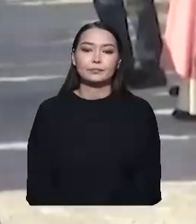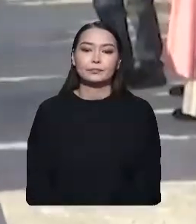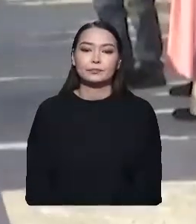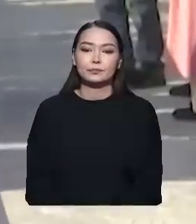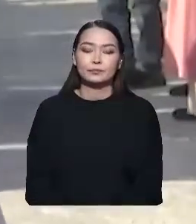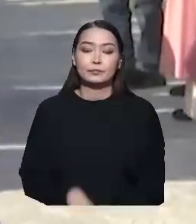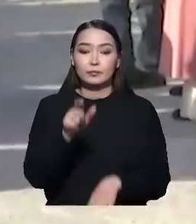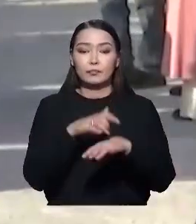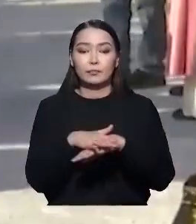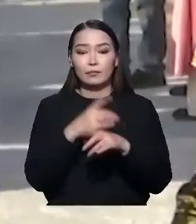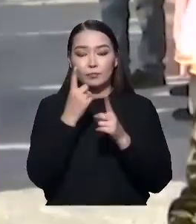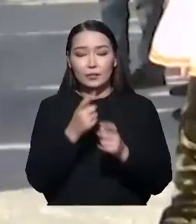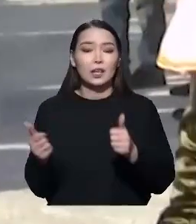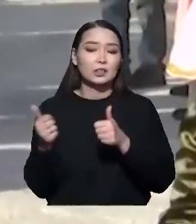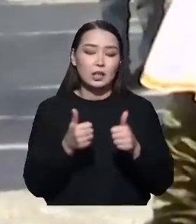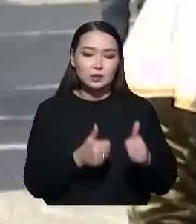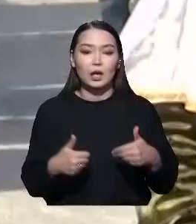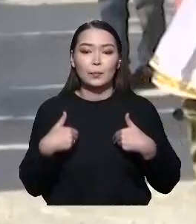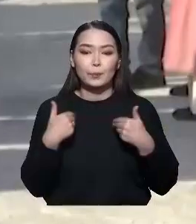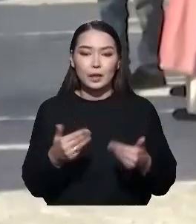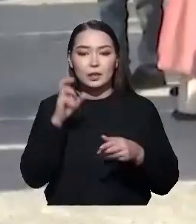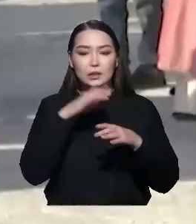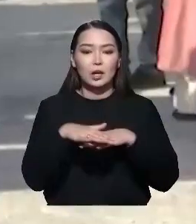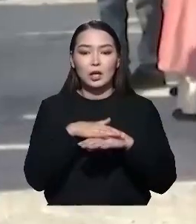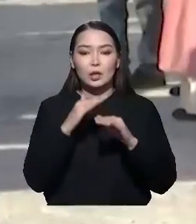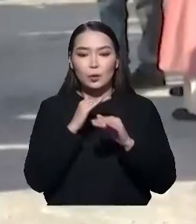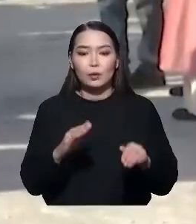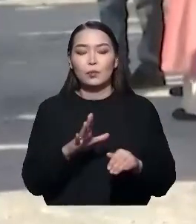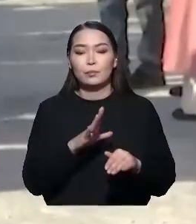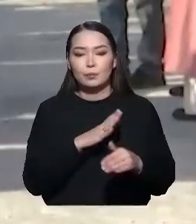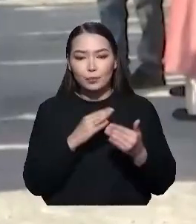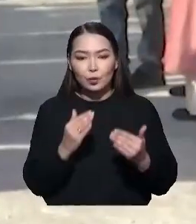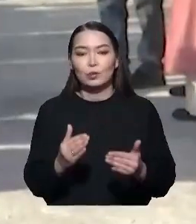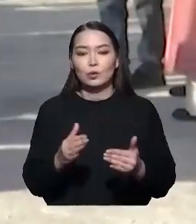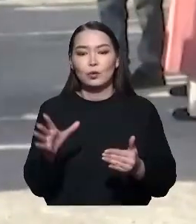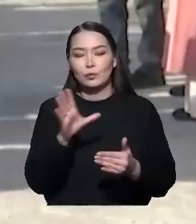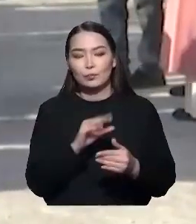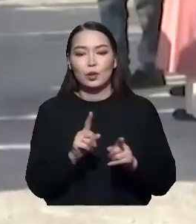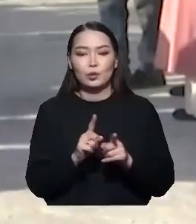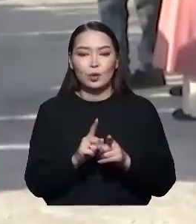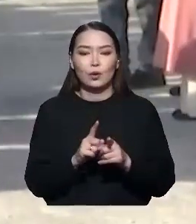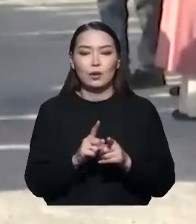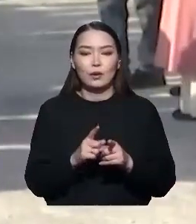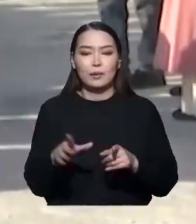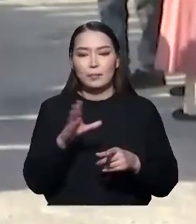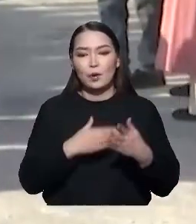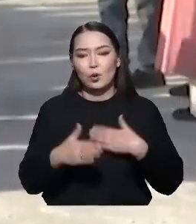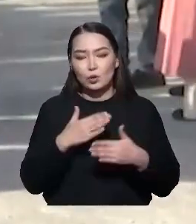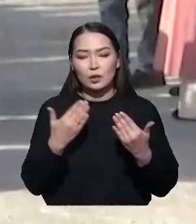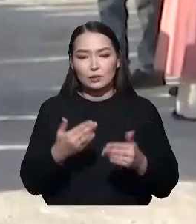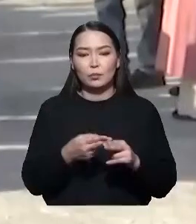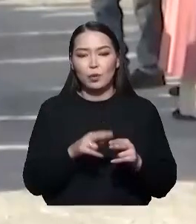елімде жақсылықты тілеймін. Жеріміз, қызымыз кетіп, көптен келіп, құтпырып, төрт